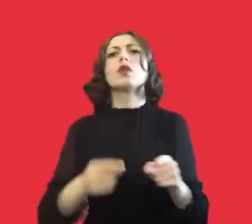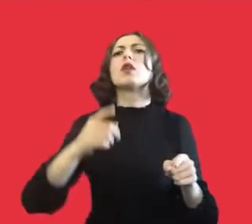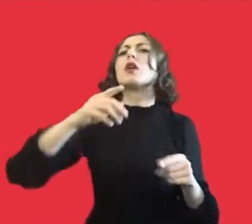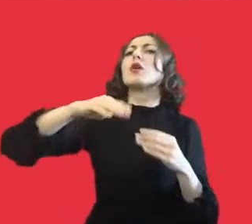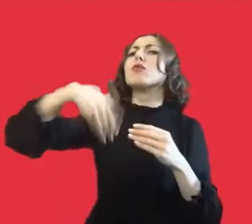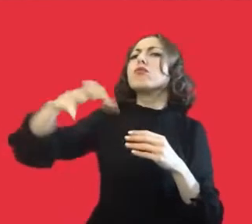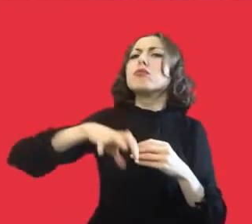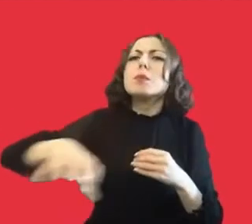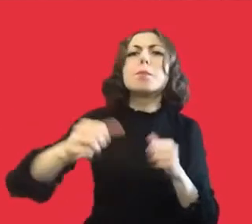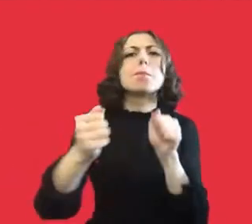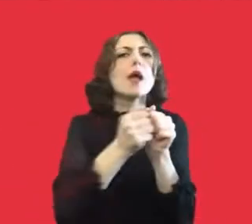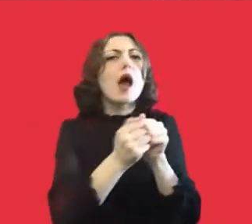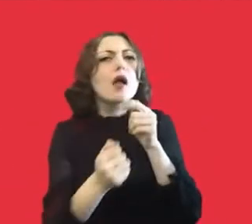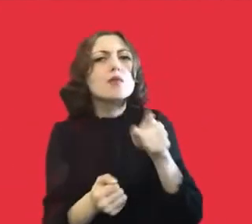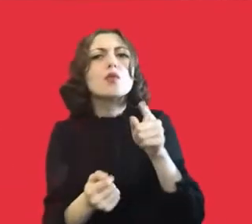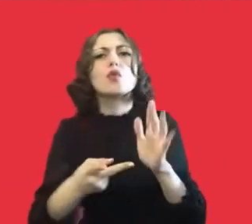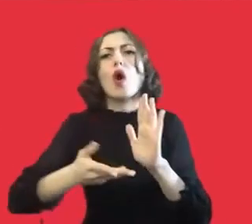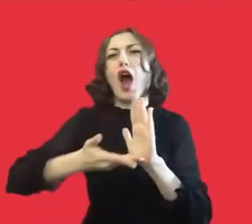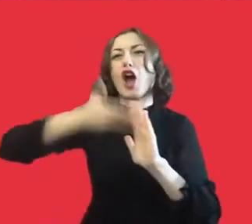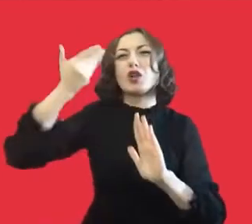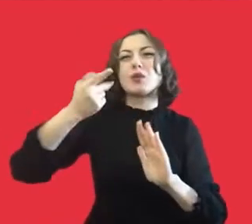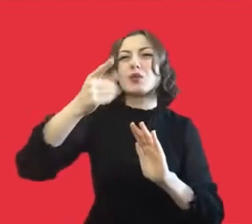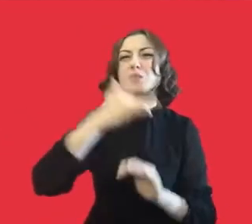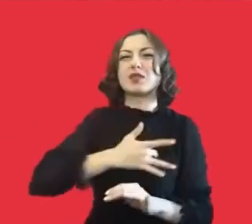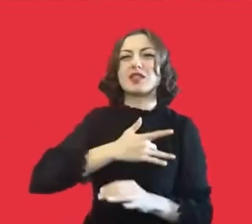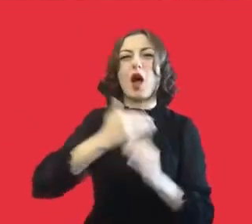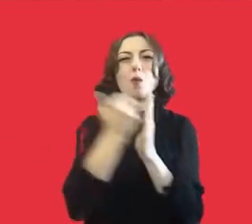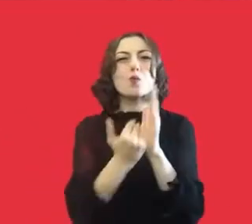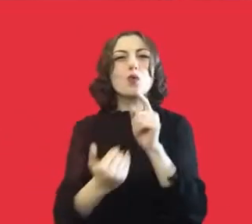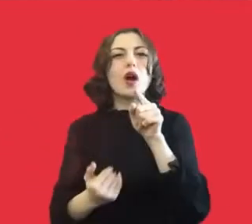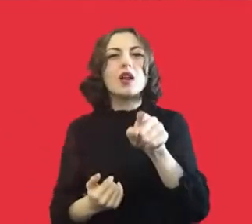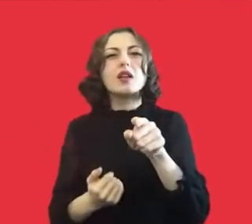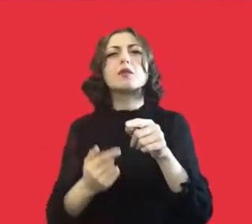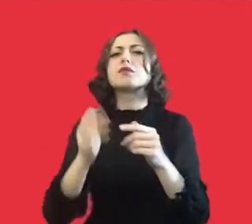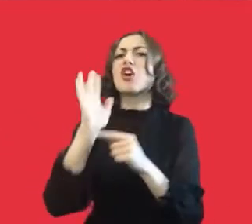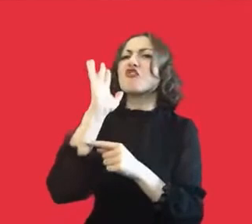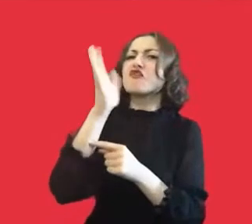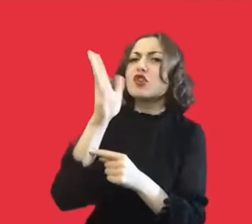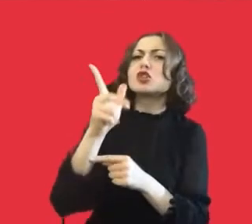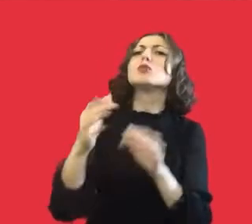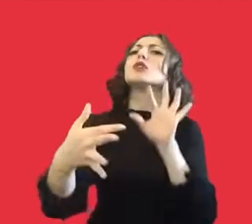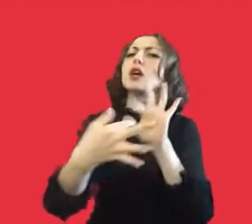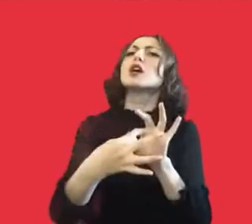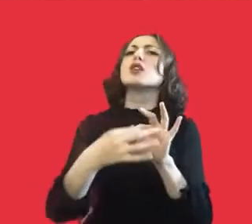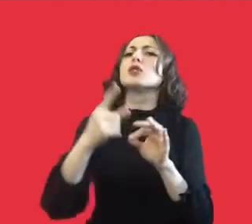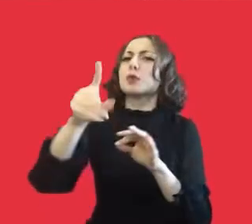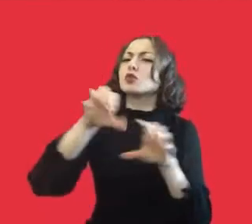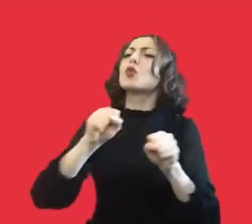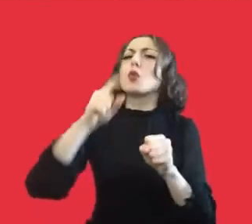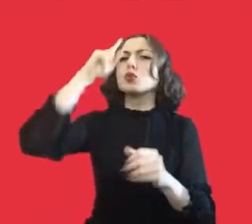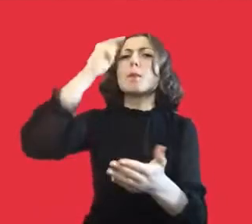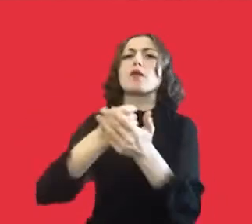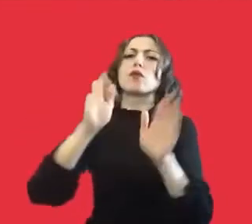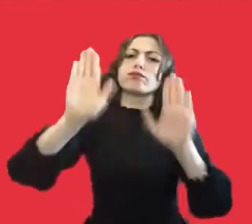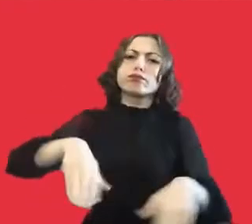birimlerimizin açmış olduğu gönüllülük programlarıyla, faaliyet alanlarıyla ilgili çağrılara siz de başvurabiliyorsunuz. O